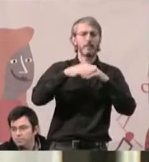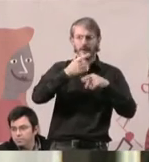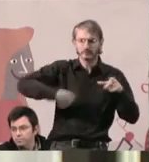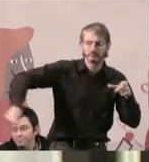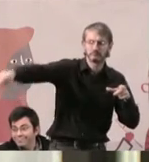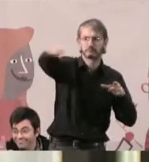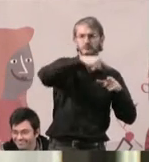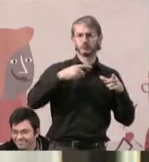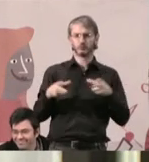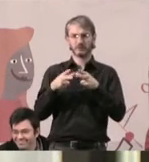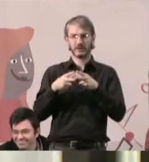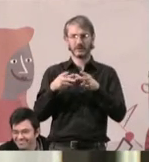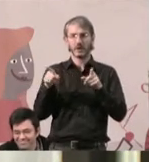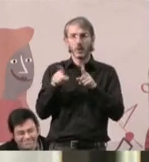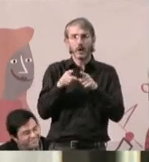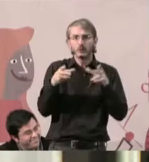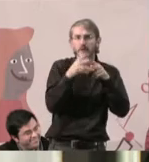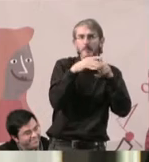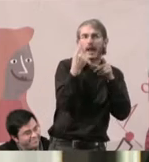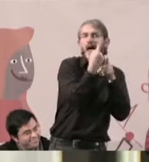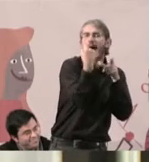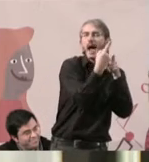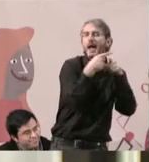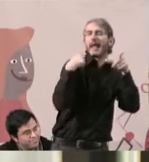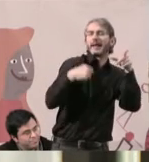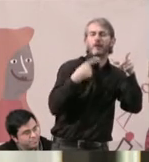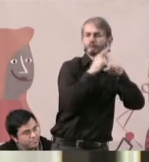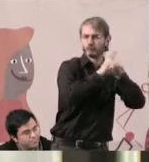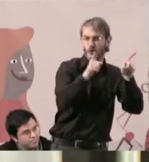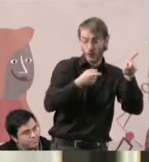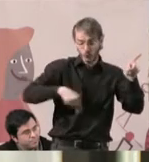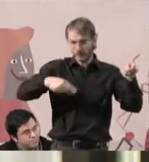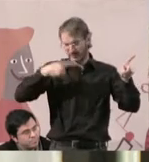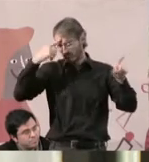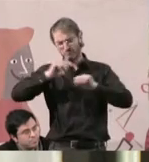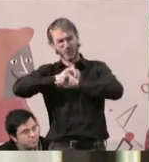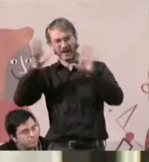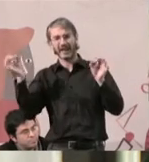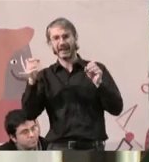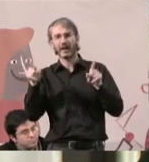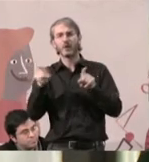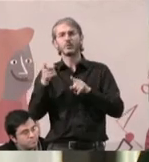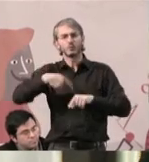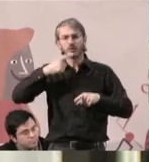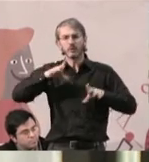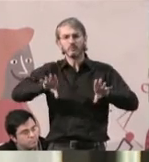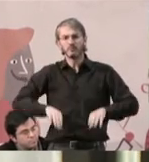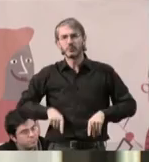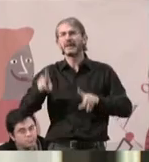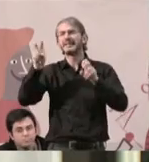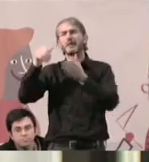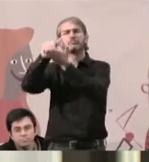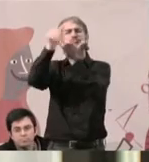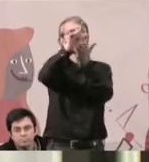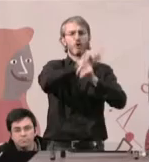majoria i no al servei d'uns pocs. Són moltes les que tenim clar que no són admissibles els desnonaments,